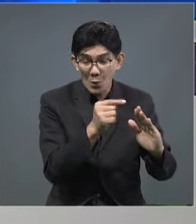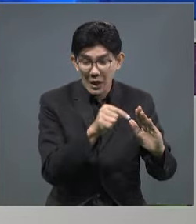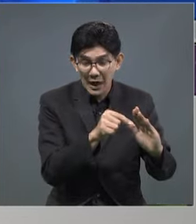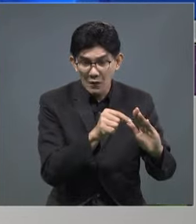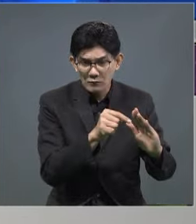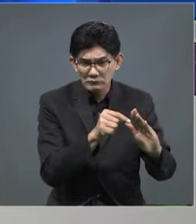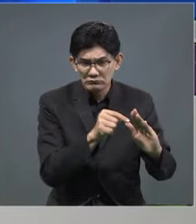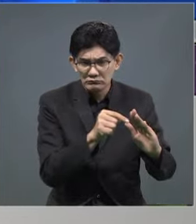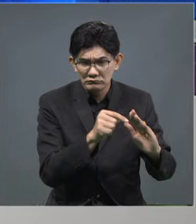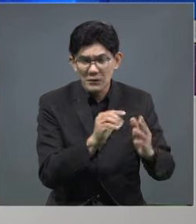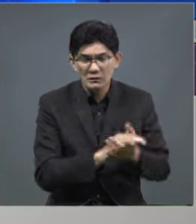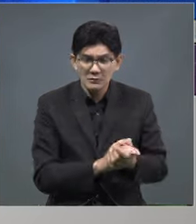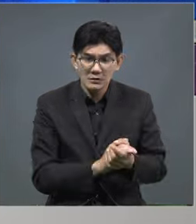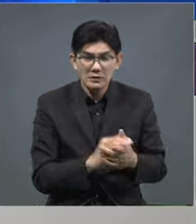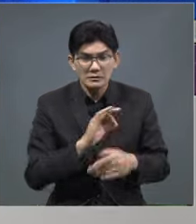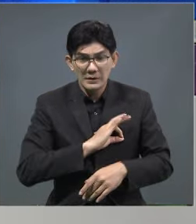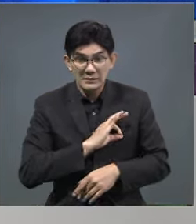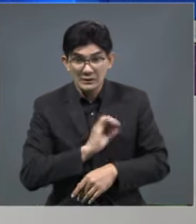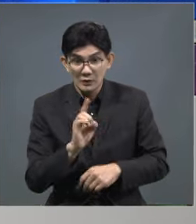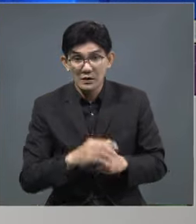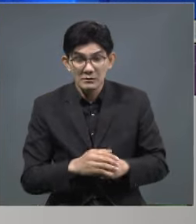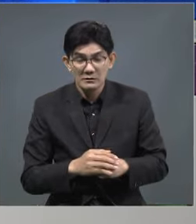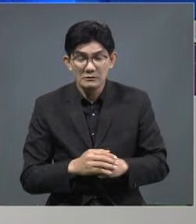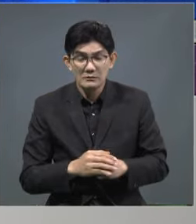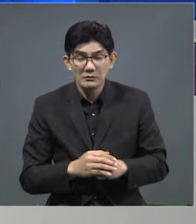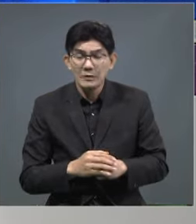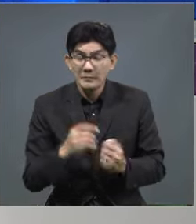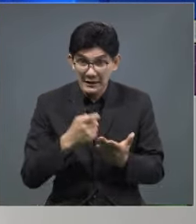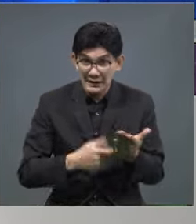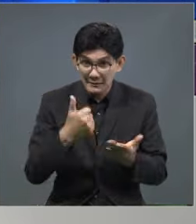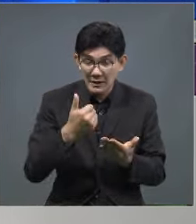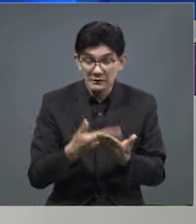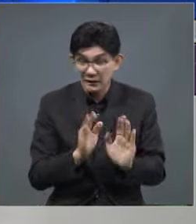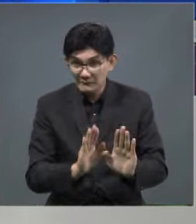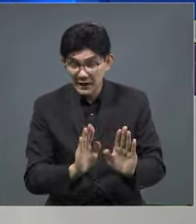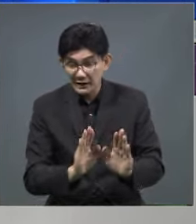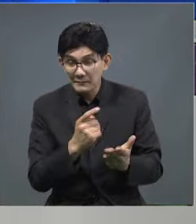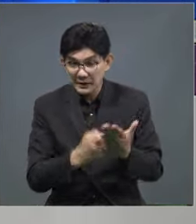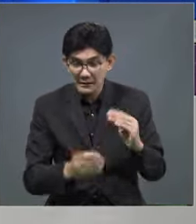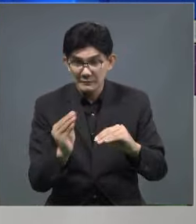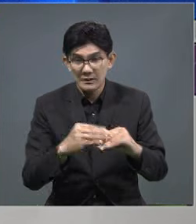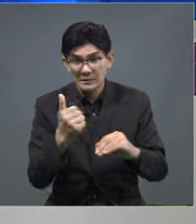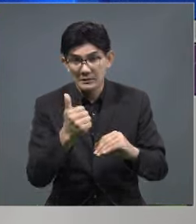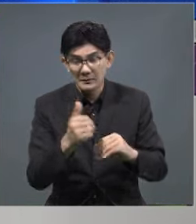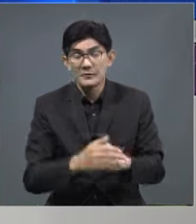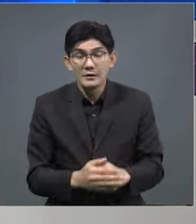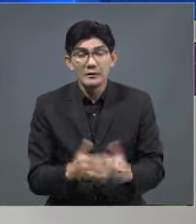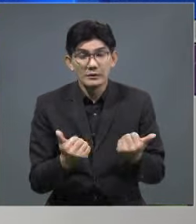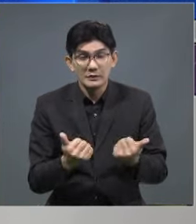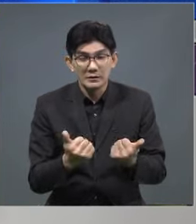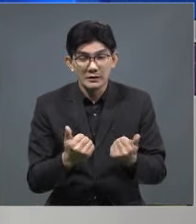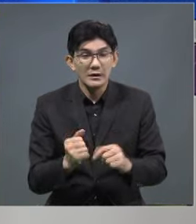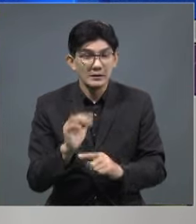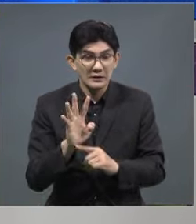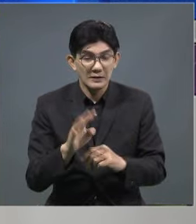แล้วอสังหาแล้วเนี่ยให้เป็นสมาชิกค้ำได้ไหมหรือว่าจะเป็นเงินฝากเนี่ยค้ำเพิ่มเติมได้ไหมนะครับอันนี้คือข้อที่4